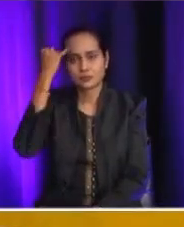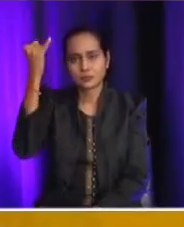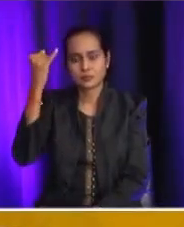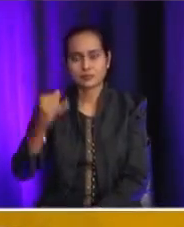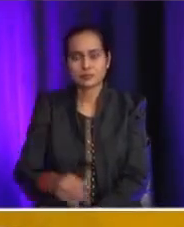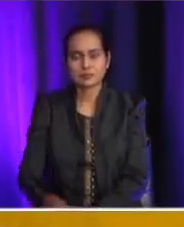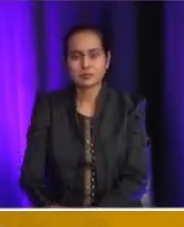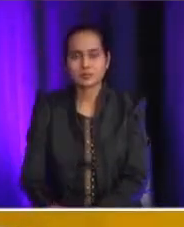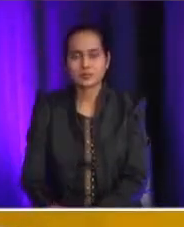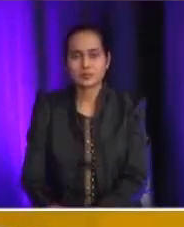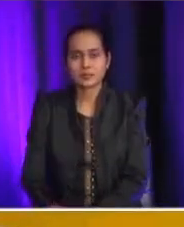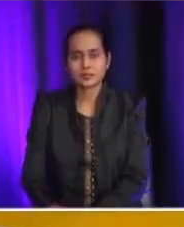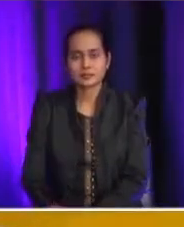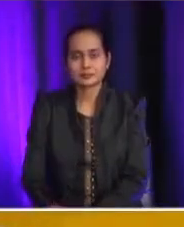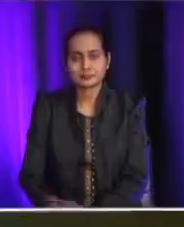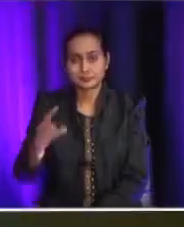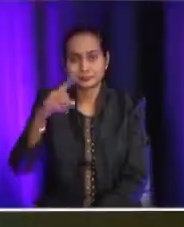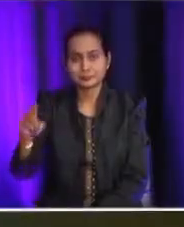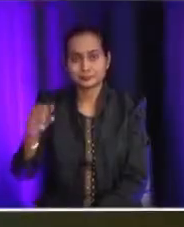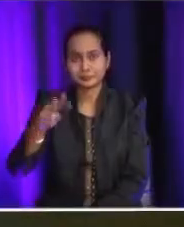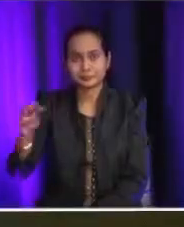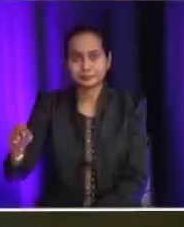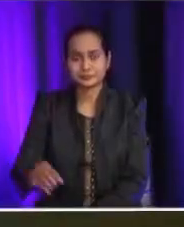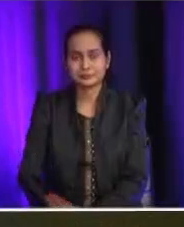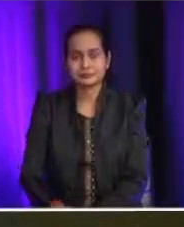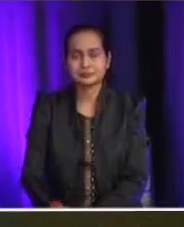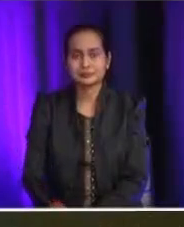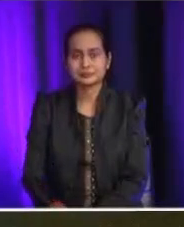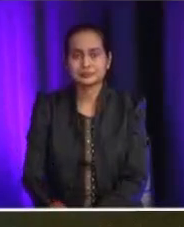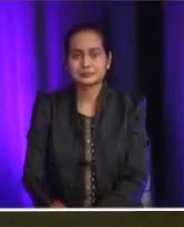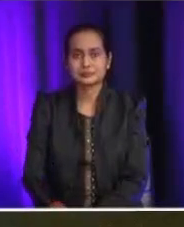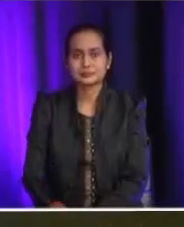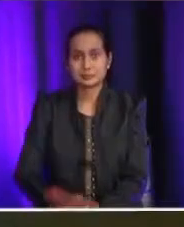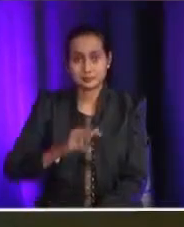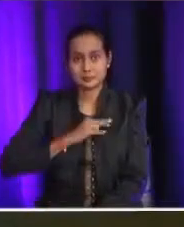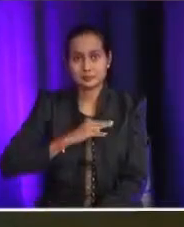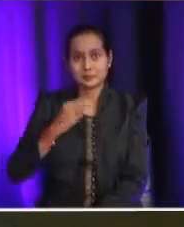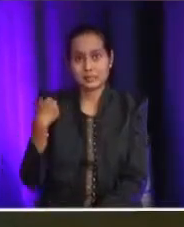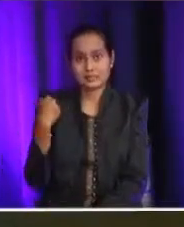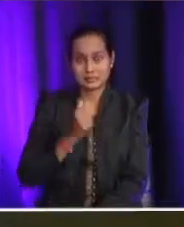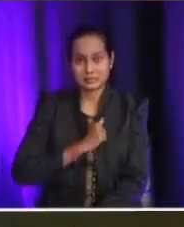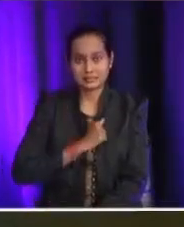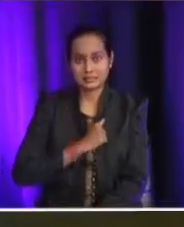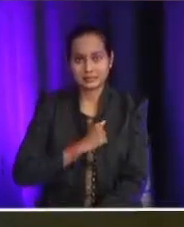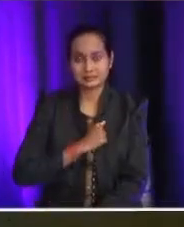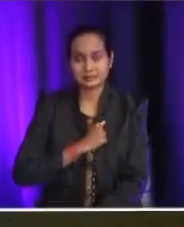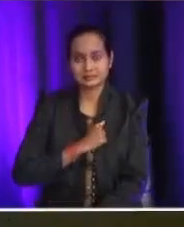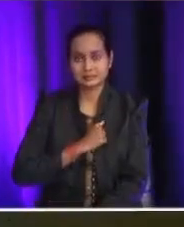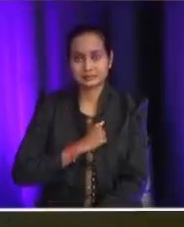disampaikan oleh guru. Baiklah, kita tanya murid-murid ya. Okey. Masing-masing ada lampu isyarat, betul? Okey, boleh